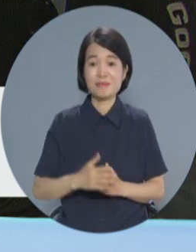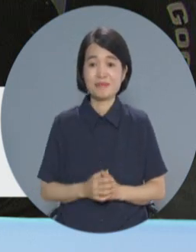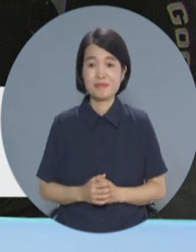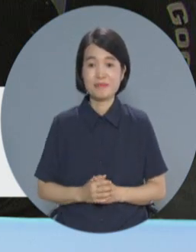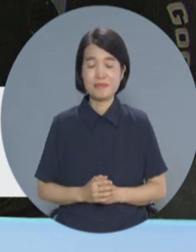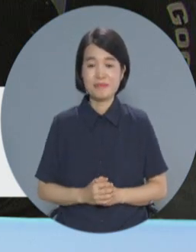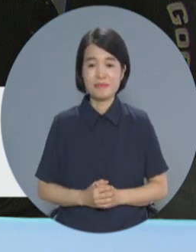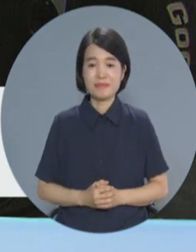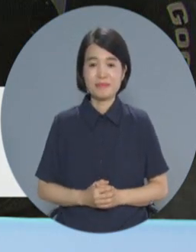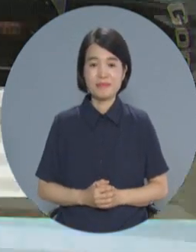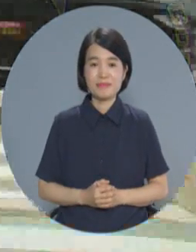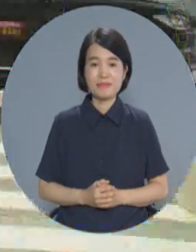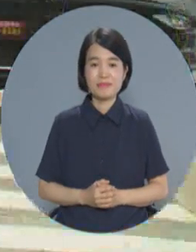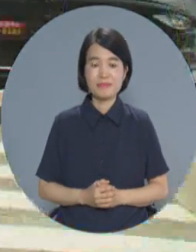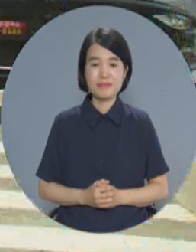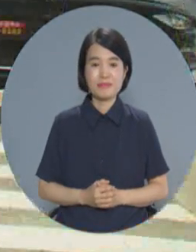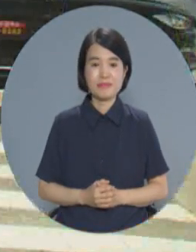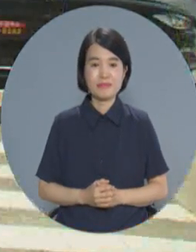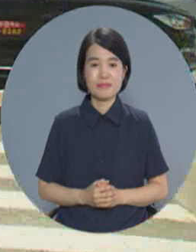보도합니다.